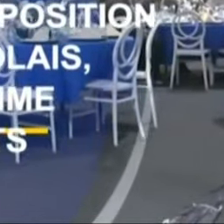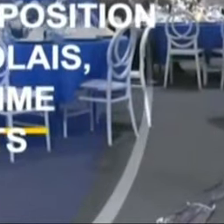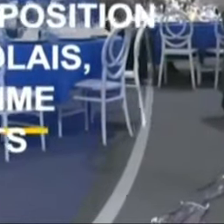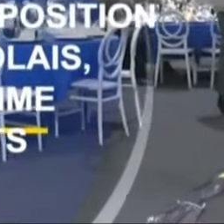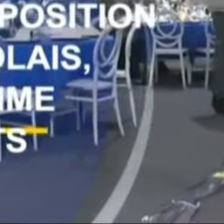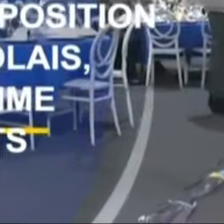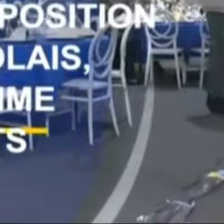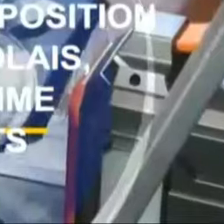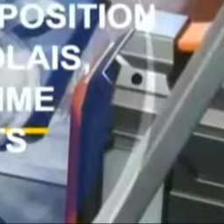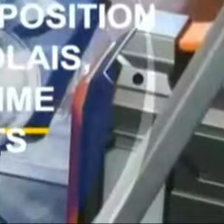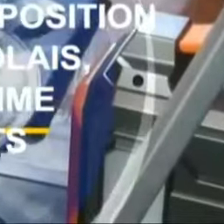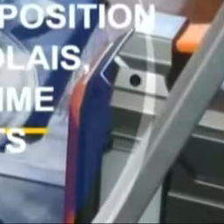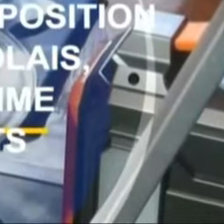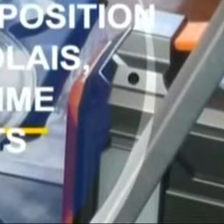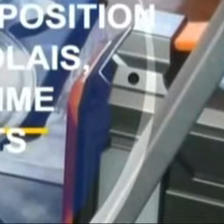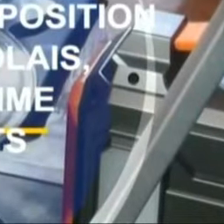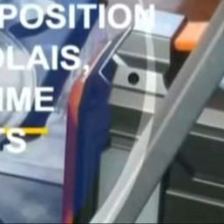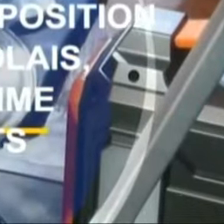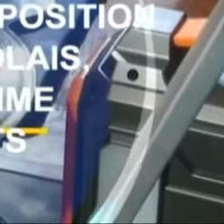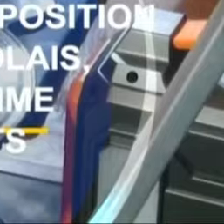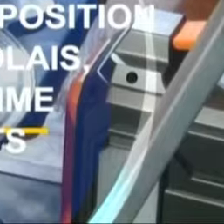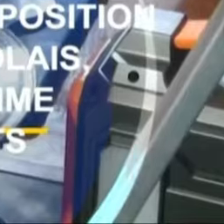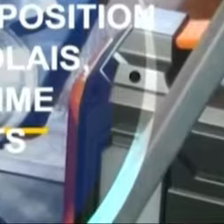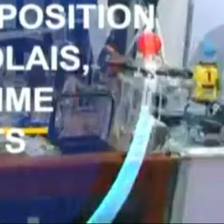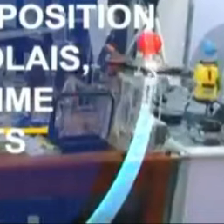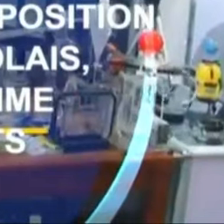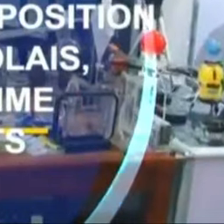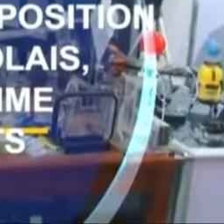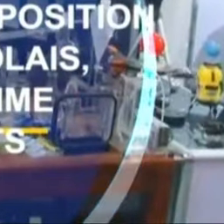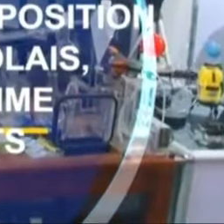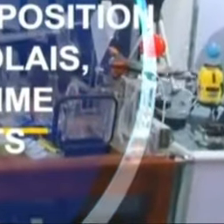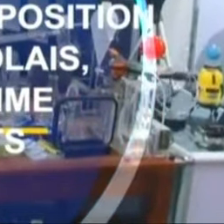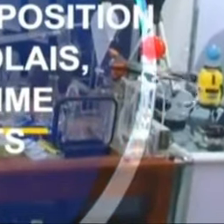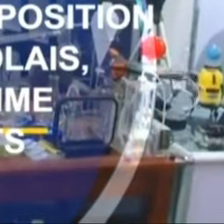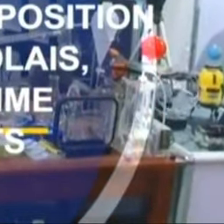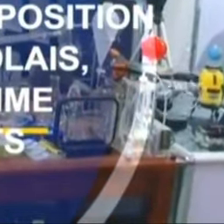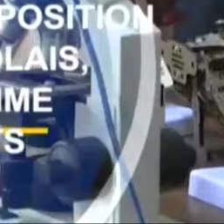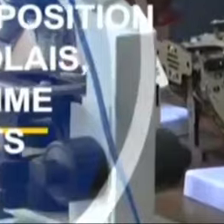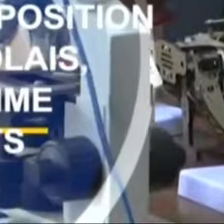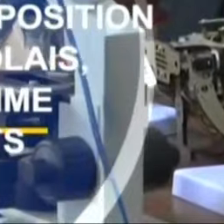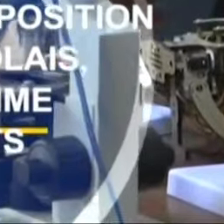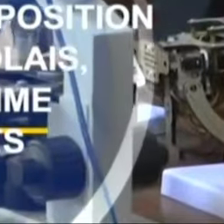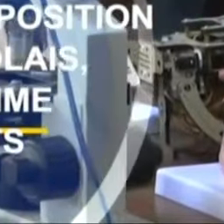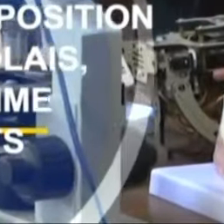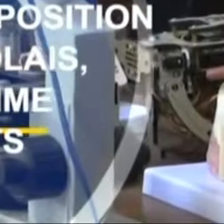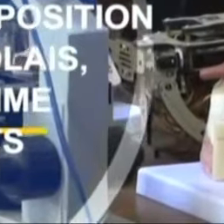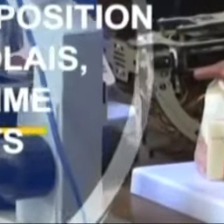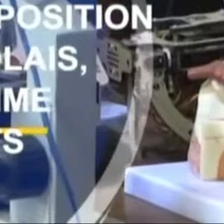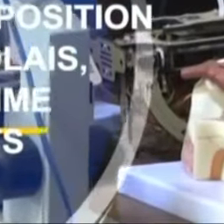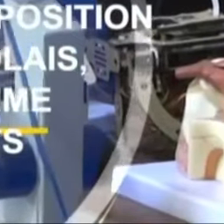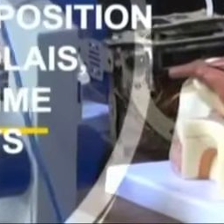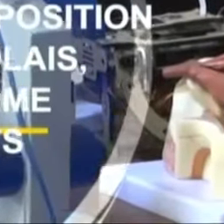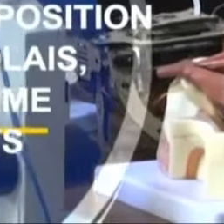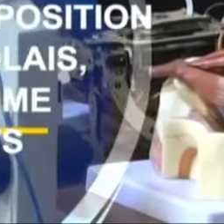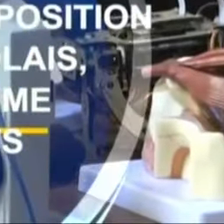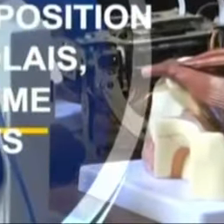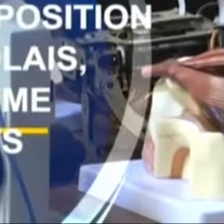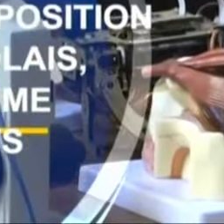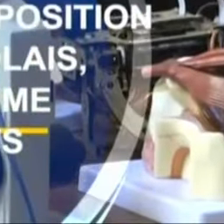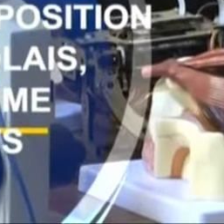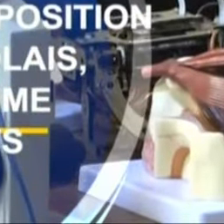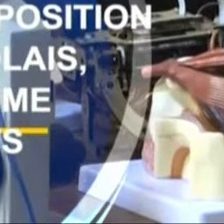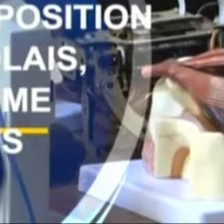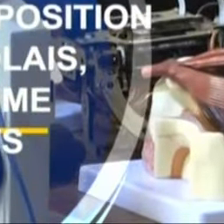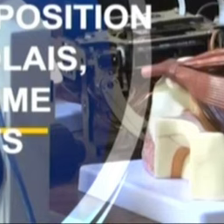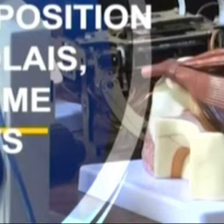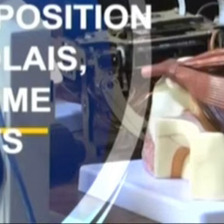congolais. Ces derniers attendent du chef de l'État un soutien pour promouvoir leur invention Made in RDC. Et puis la prison